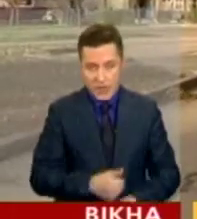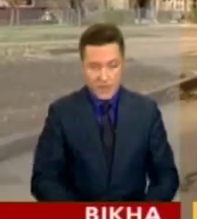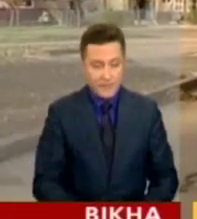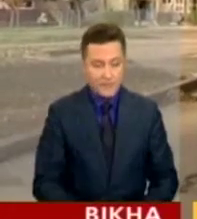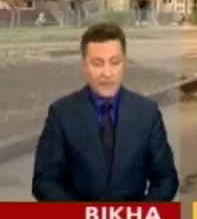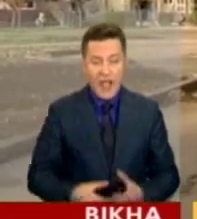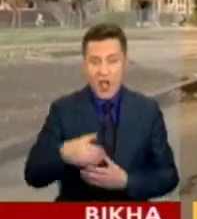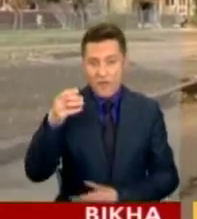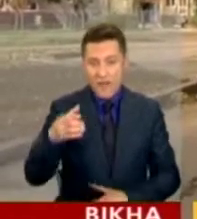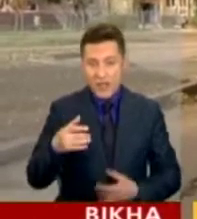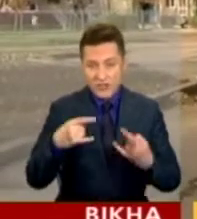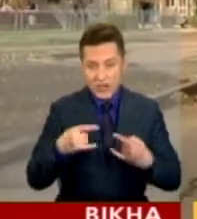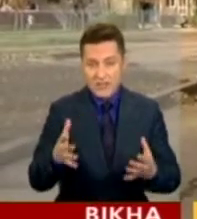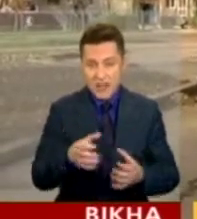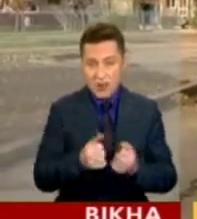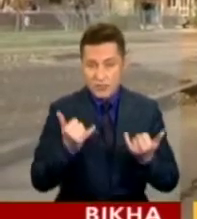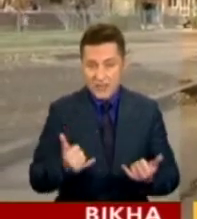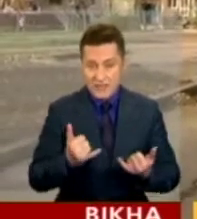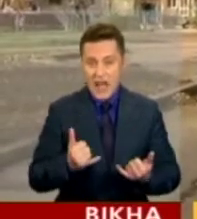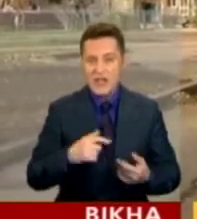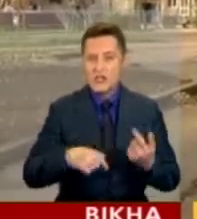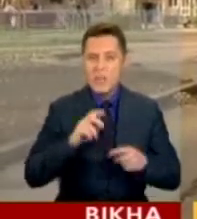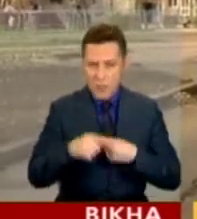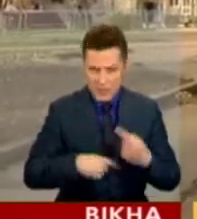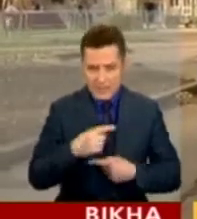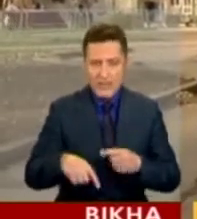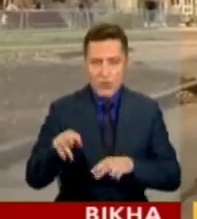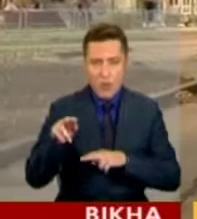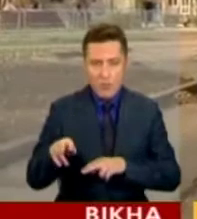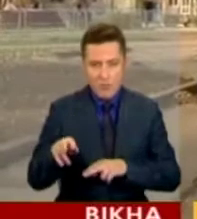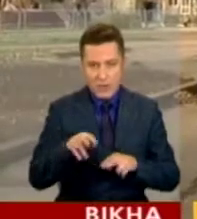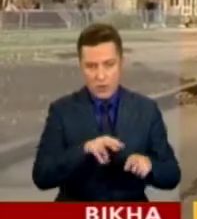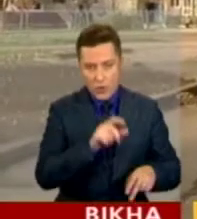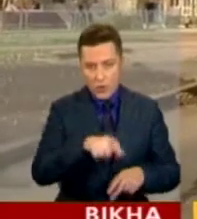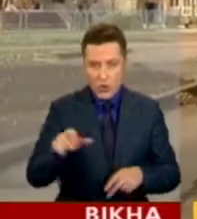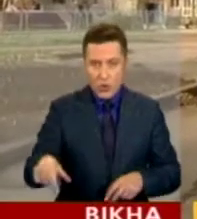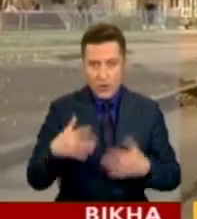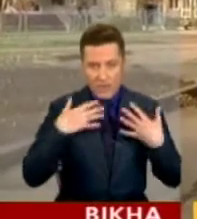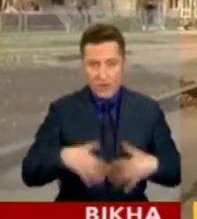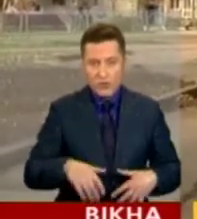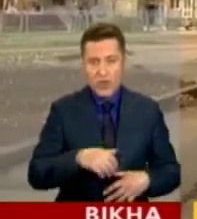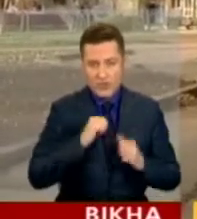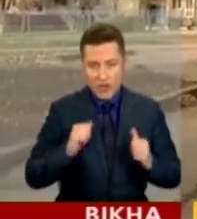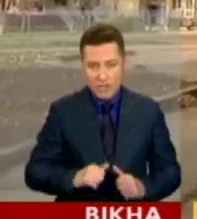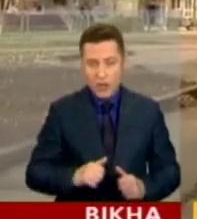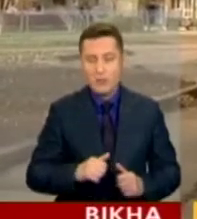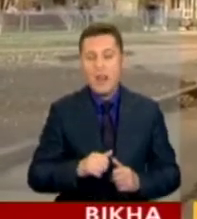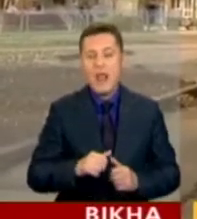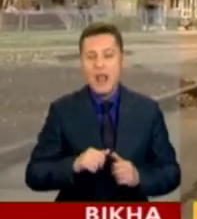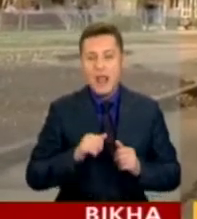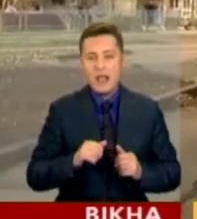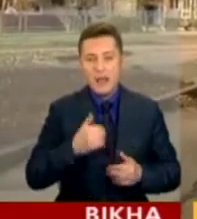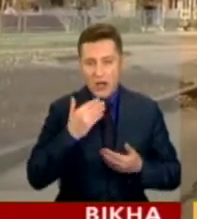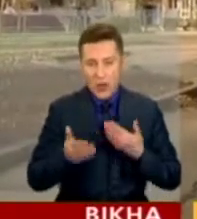Вежа захоплена і зараз. Біля неї постійно патрулюють люди у камуфляжній формі і дуже настійливо рекомендують не проводити